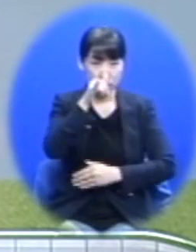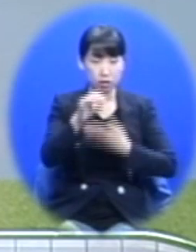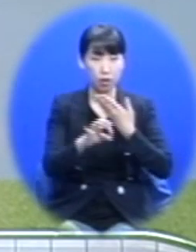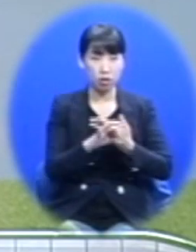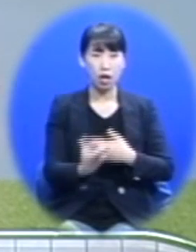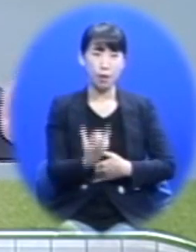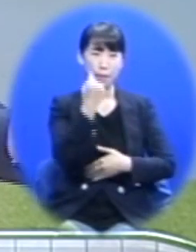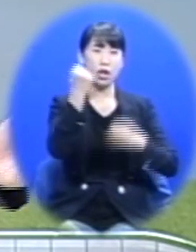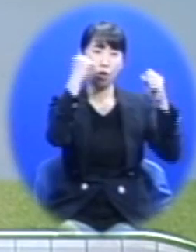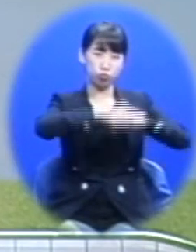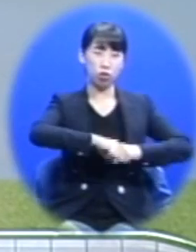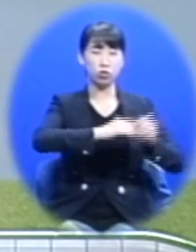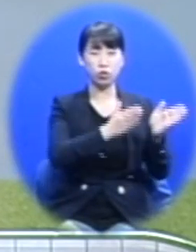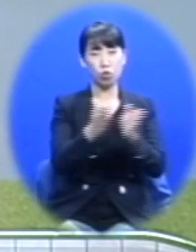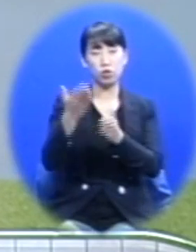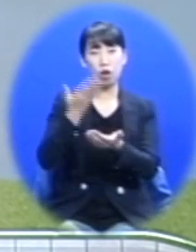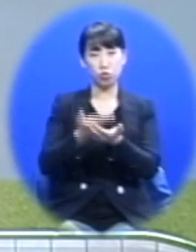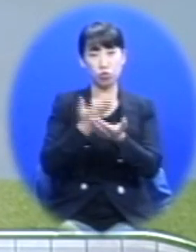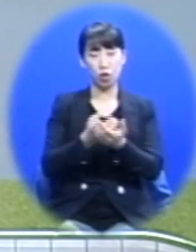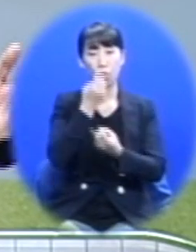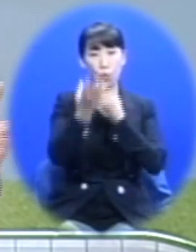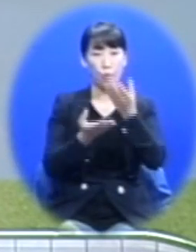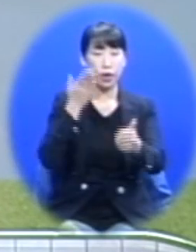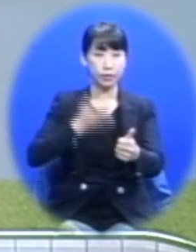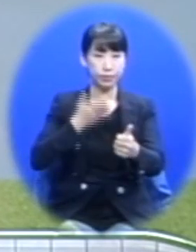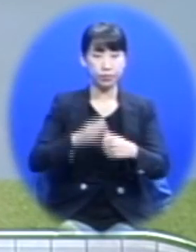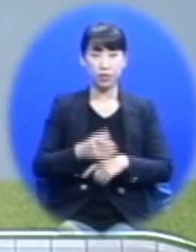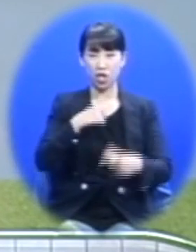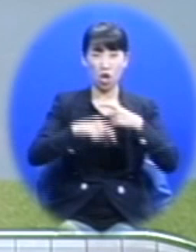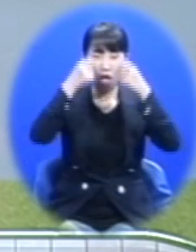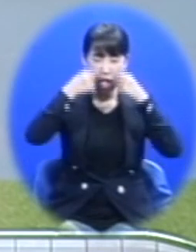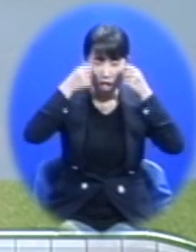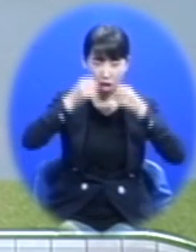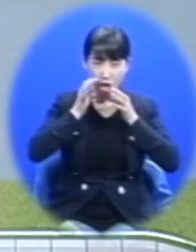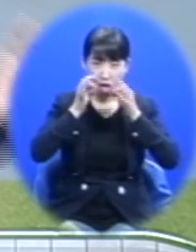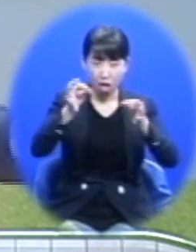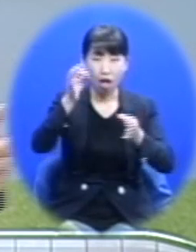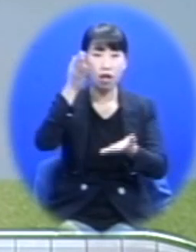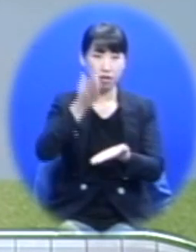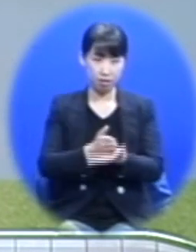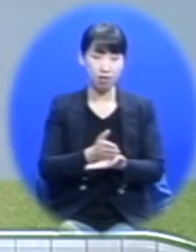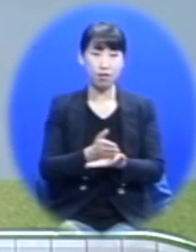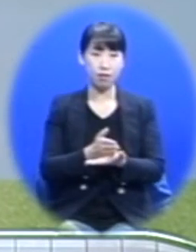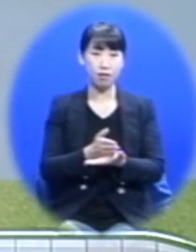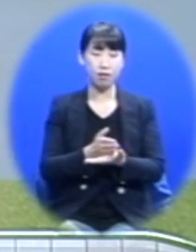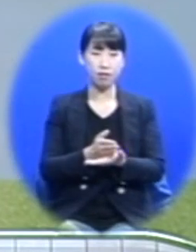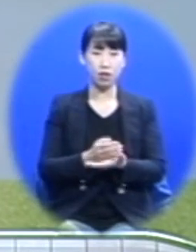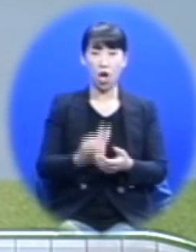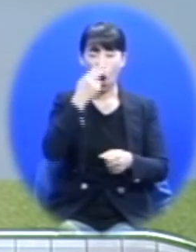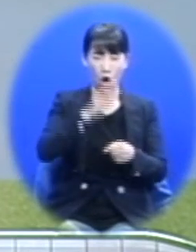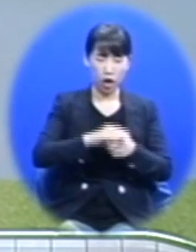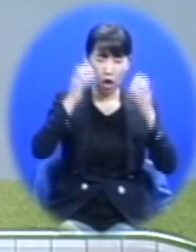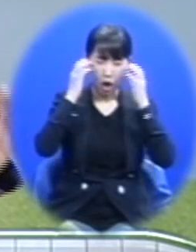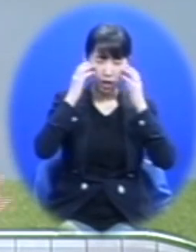하나님, 이거 빨리 무너질 수 있게 되기를 원합니다. 더 이상 울고불고 안 하겠습니다. 이것 때문에 더 이상 연연 안 하겠습니다. 억울하다,